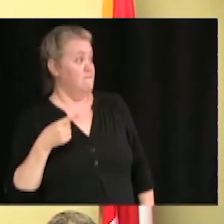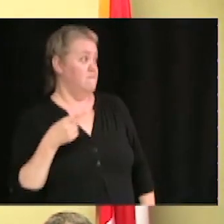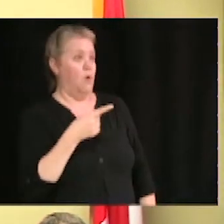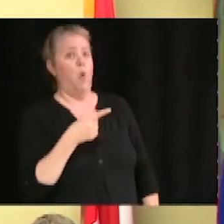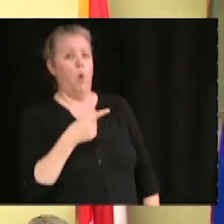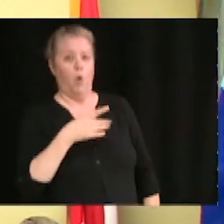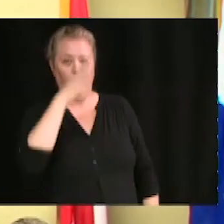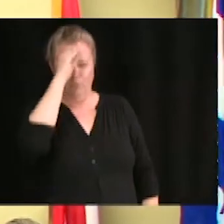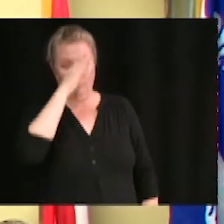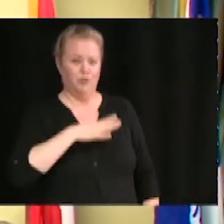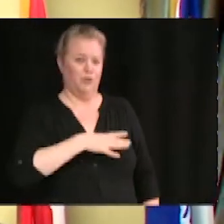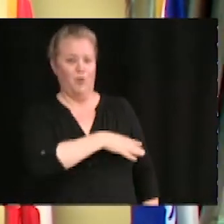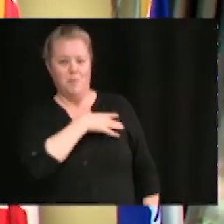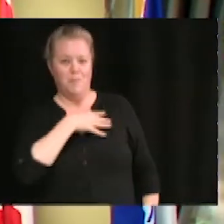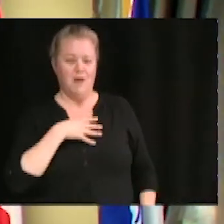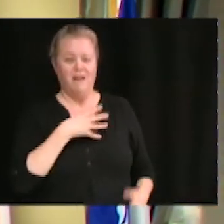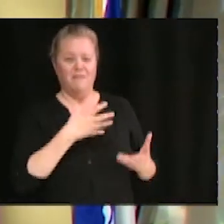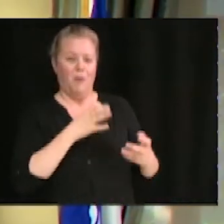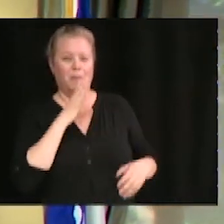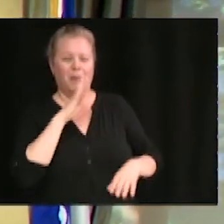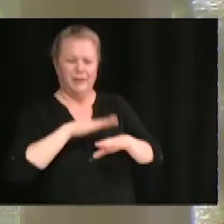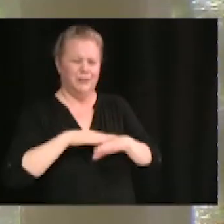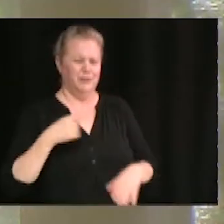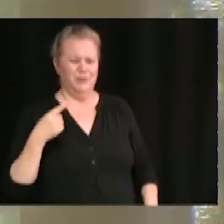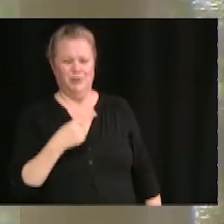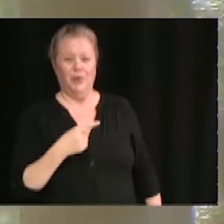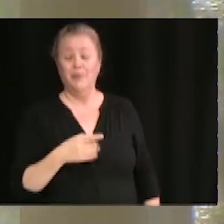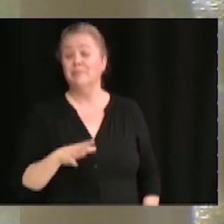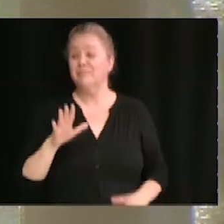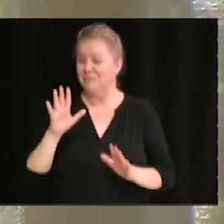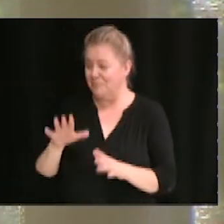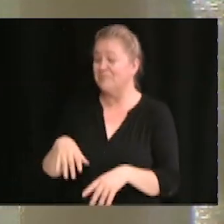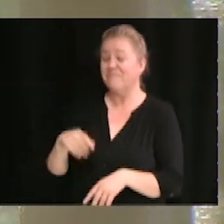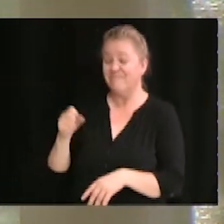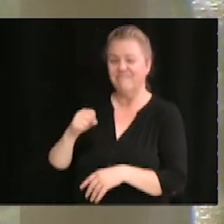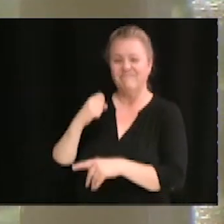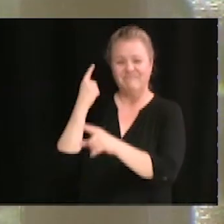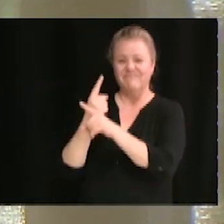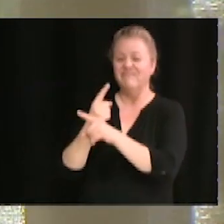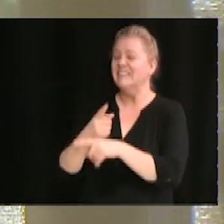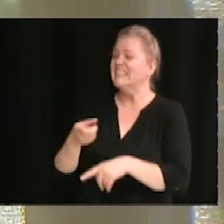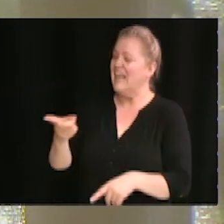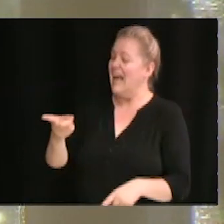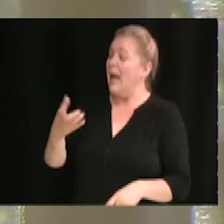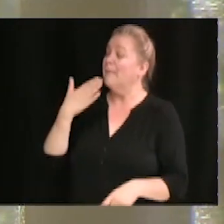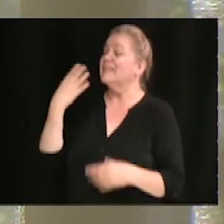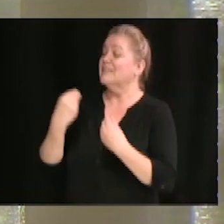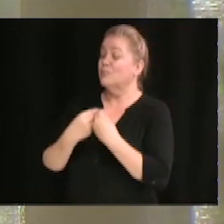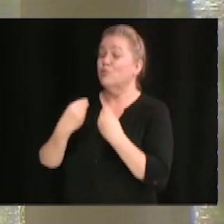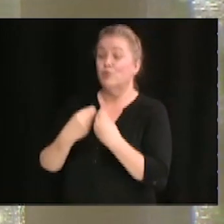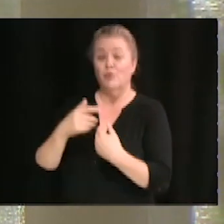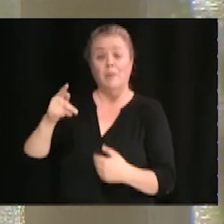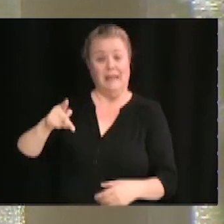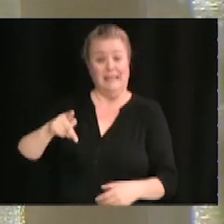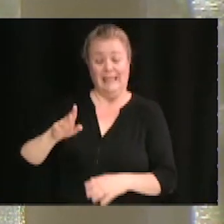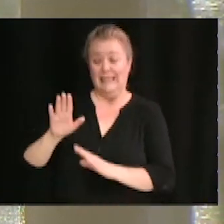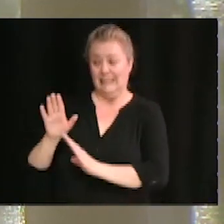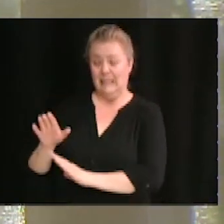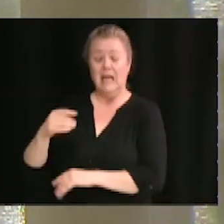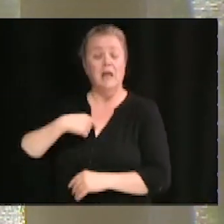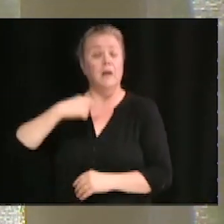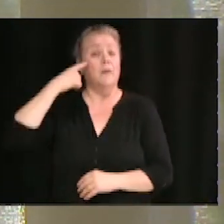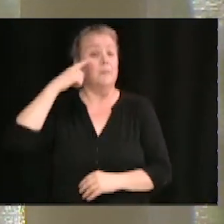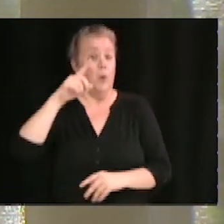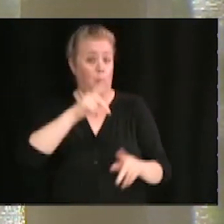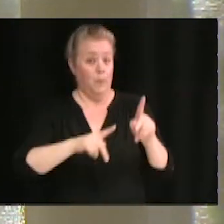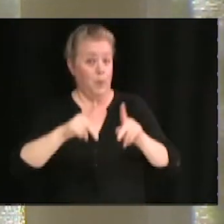chose à nous dire sur ce geste-là. Oui, tout à fait. Merci pour l'initiative. Patrick, je veux le mentionner, pour la population, c'est avec,